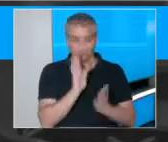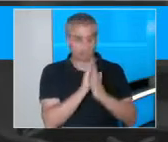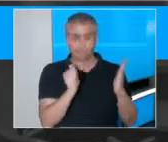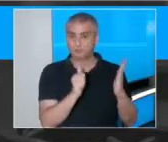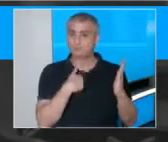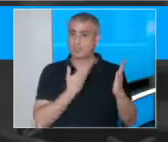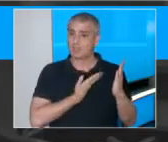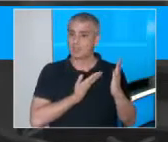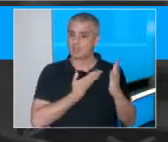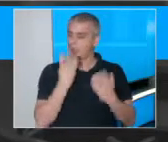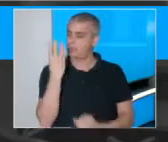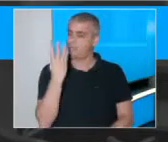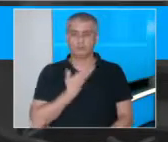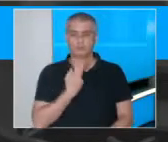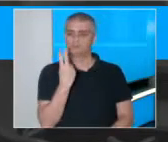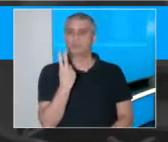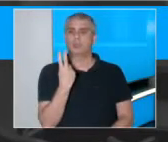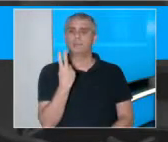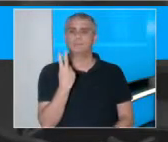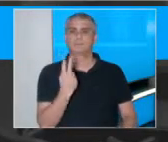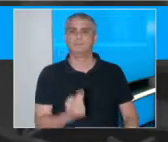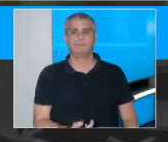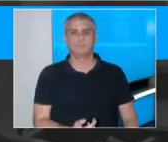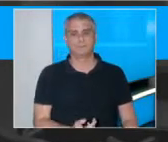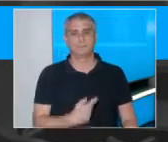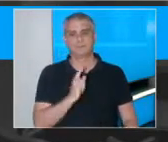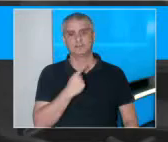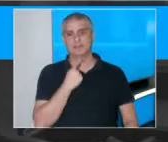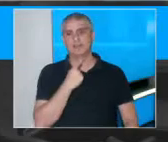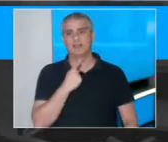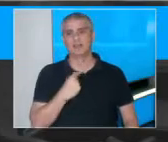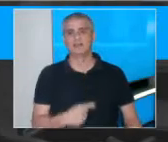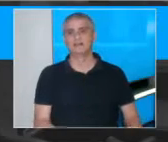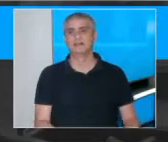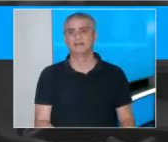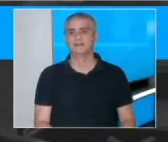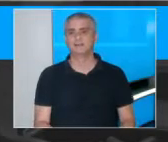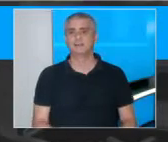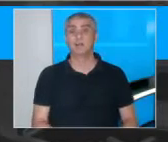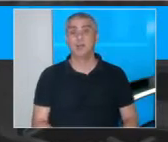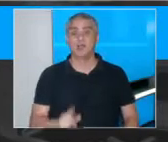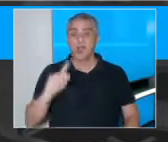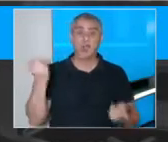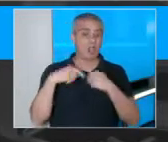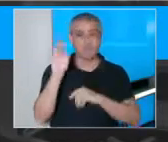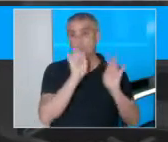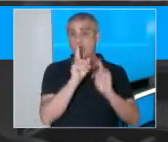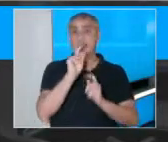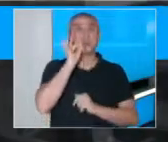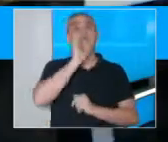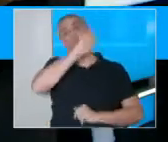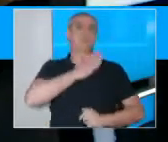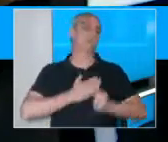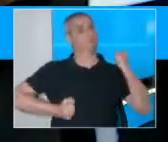16, היינו צריכים לקבל מתוך זה 4, נותנים 2. מעניין, חייבים לציין, רגע, מעניין, חייבים לציין שכל הוועדות אתם מחרימים, אבל